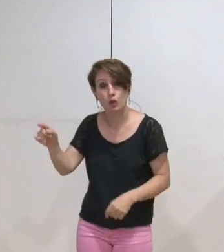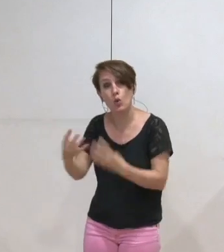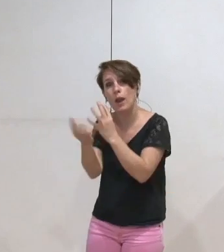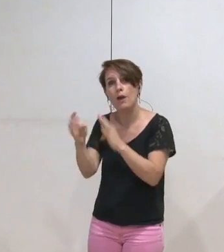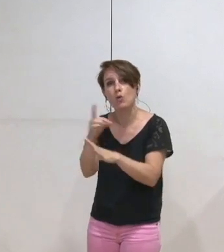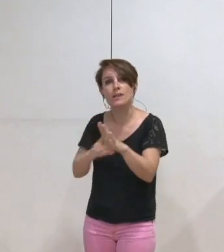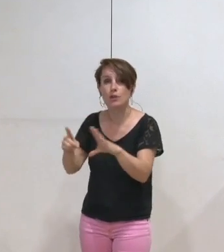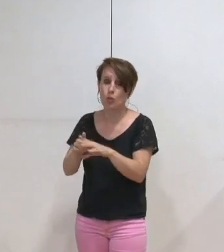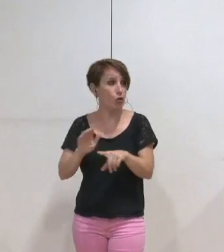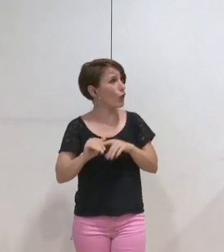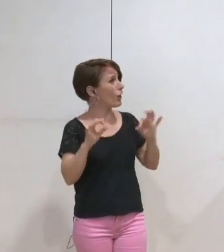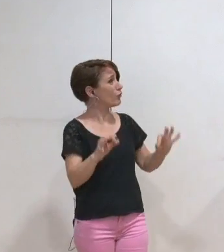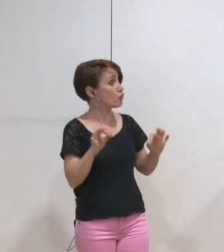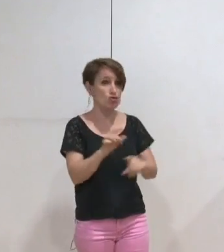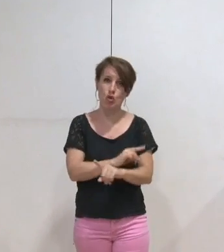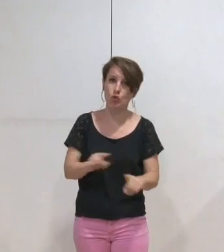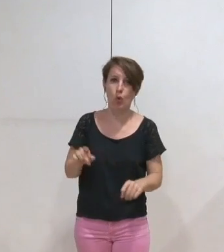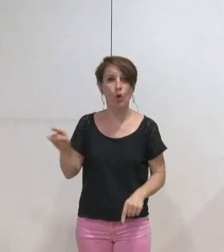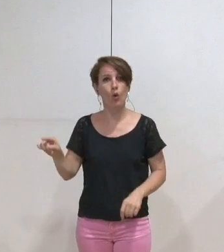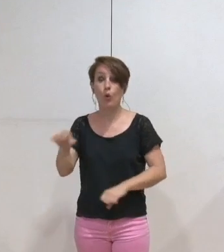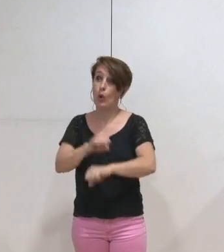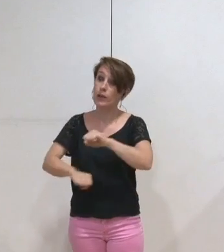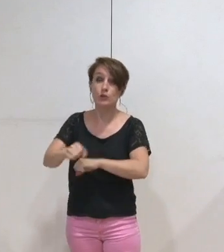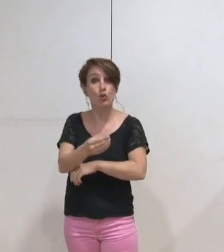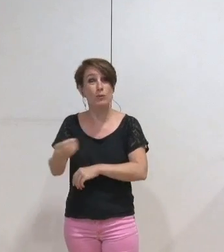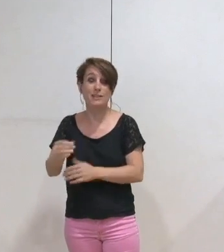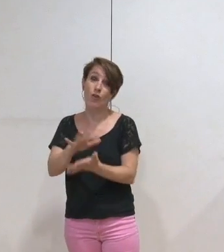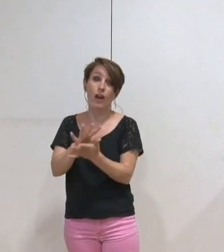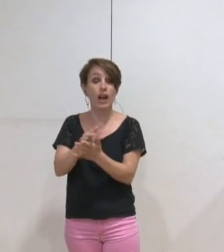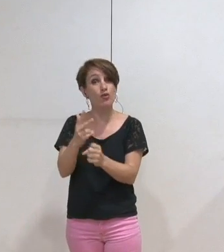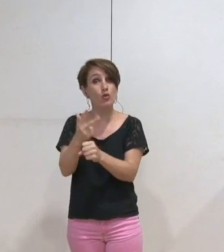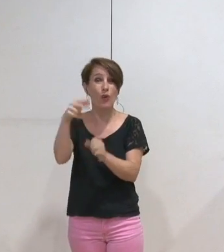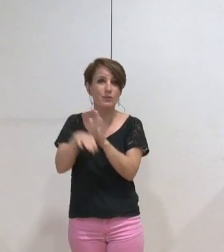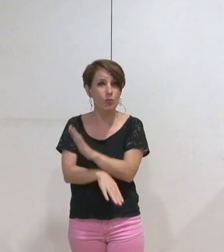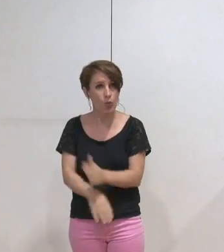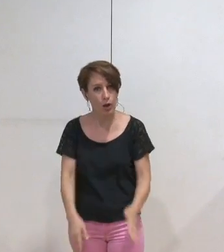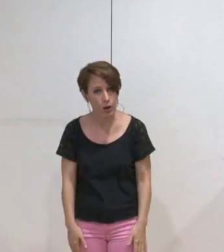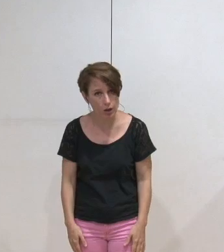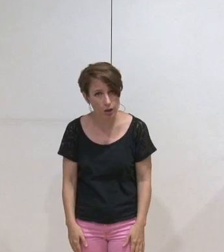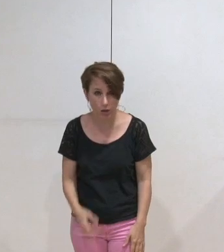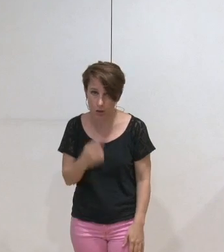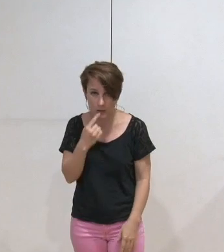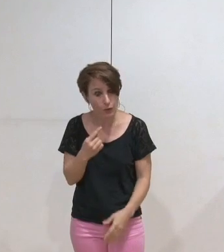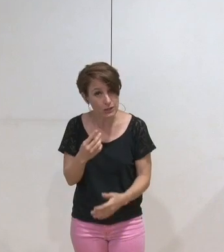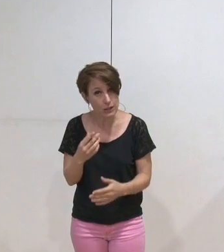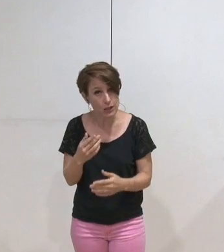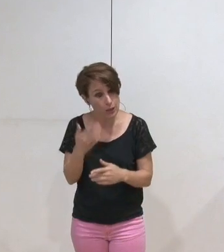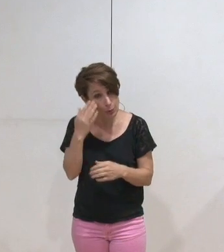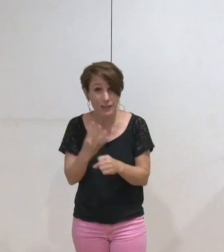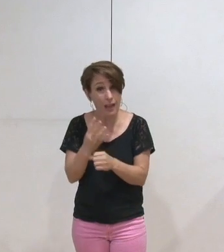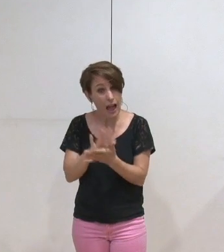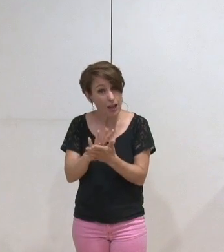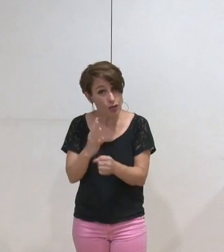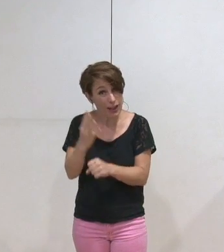qu'il doit faire il se réduit à la protection des enfants de moins de 3 ans c'est-à-dire à 4 ans un enfant qui dort dans la rue il est pas